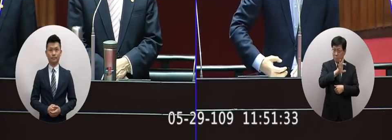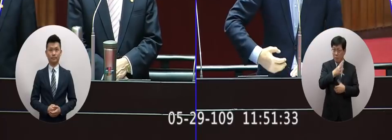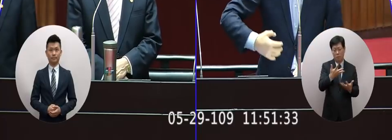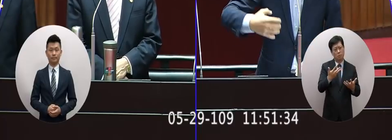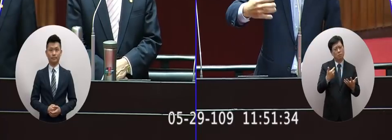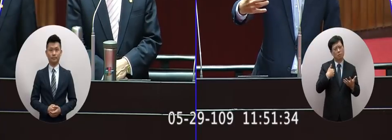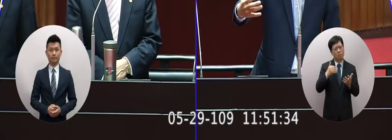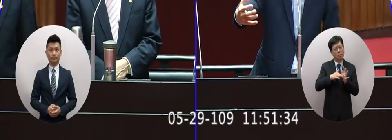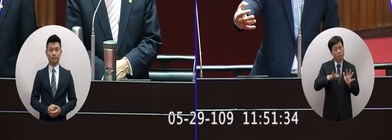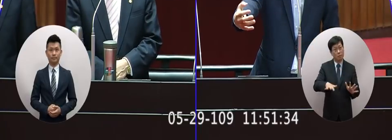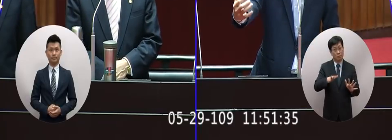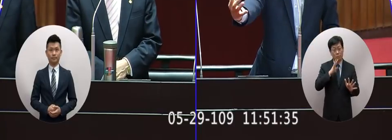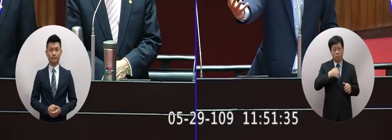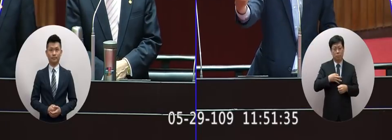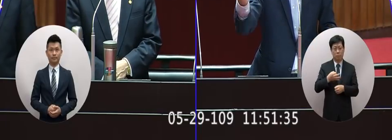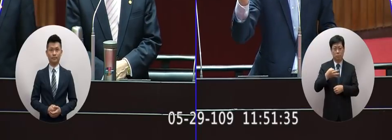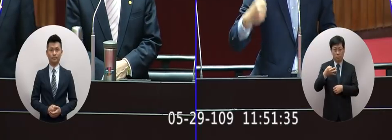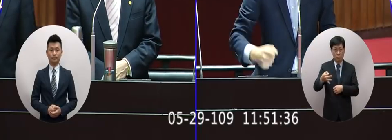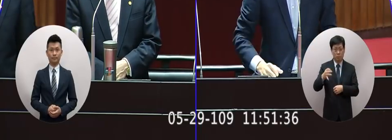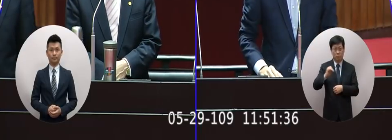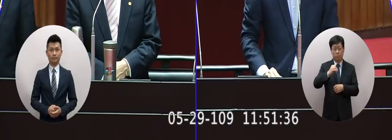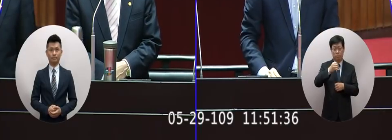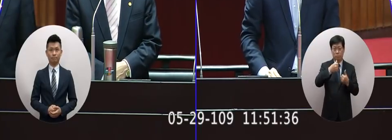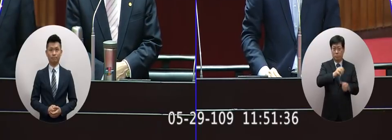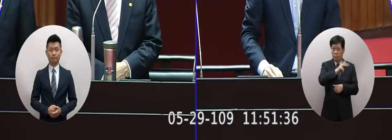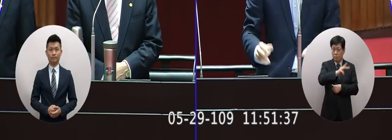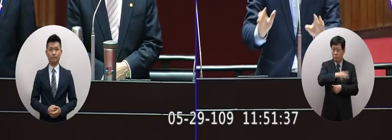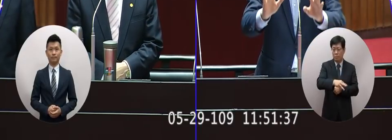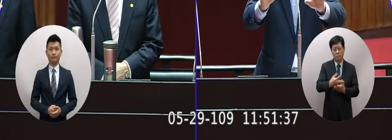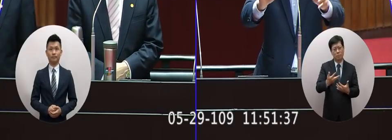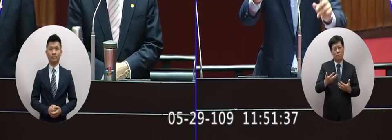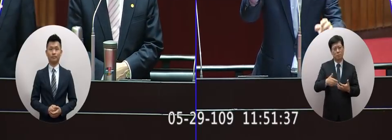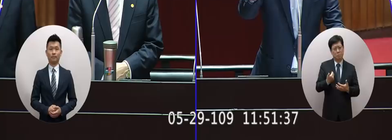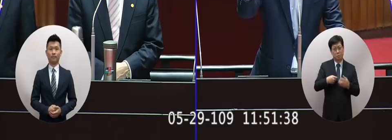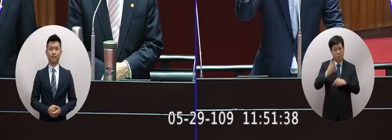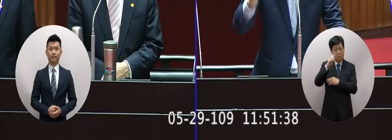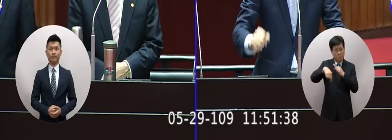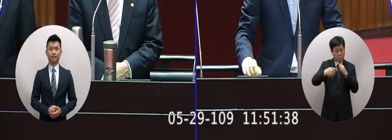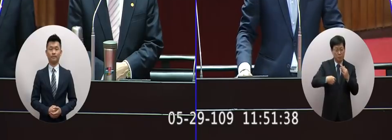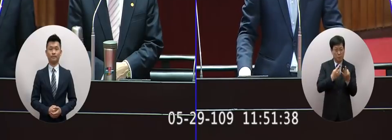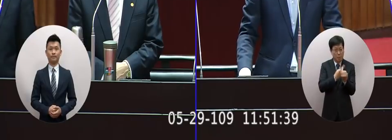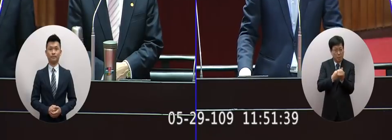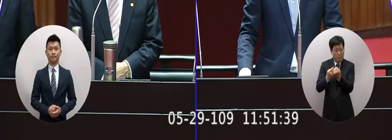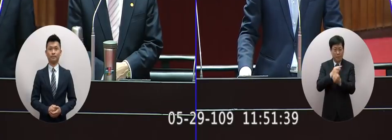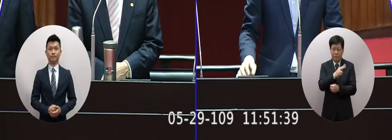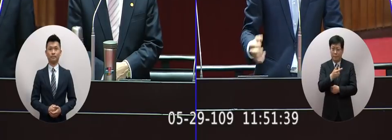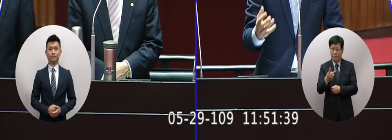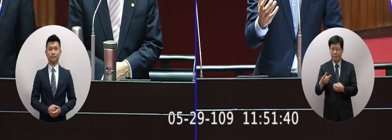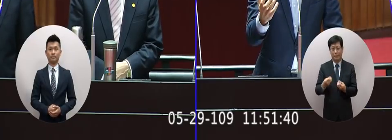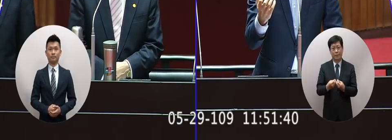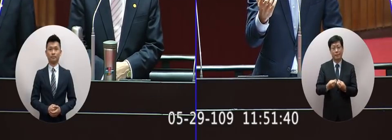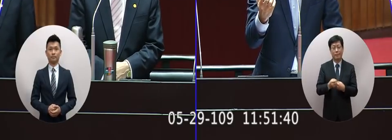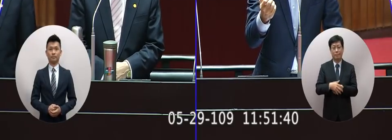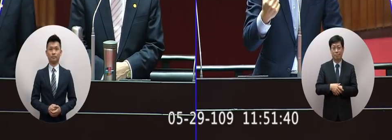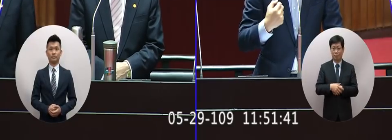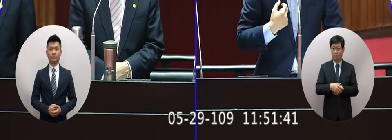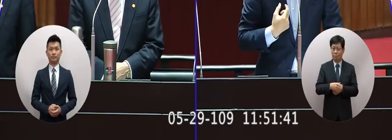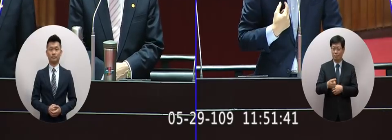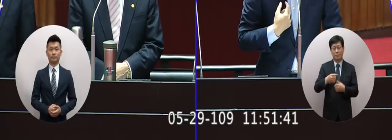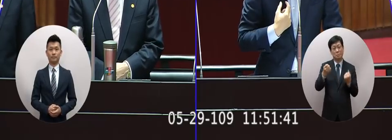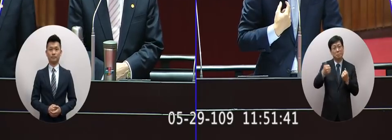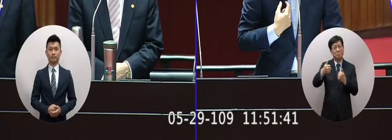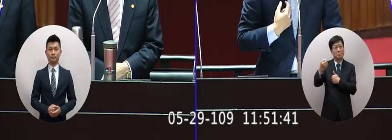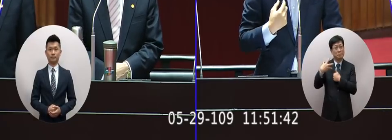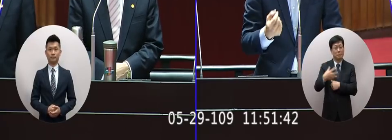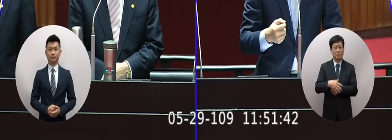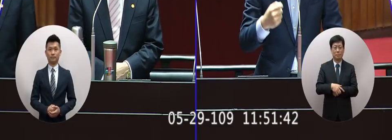露的。支付1000换3000，不知道是行政院的第 N 个方案了。这位驾驶他